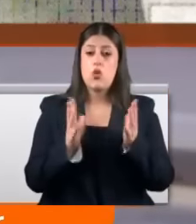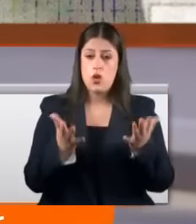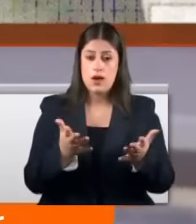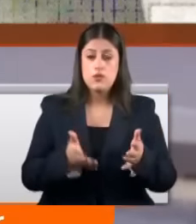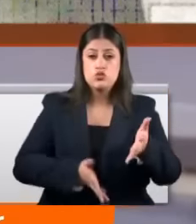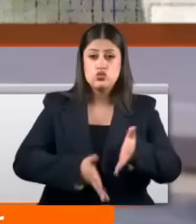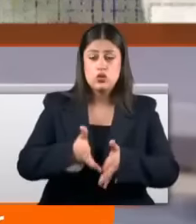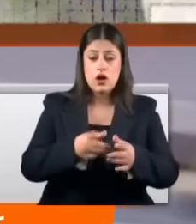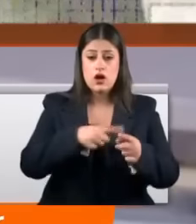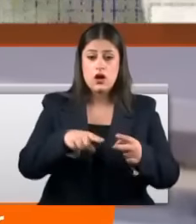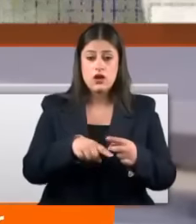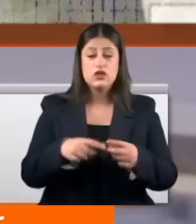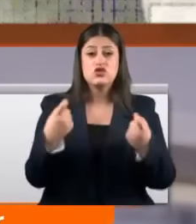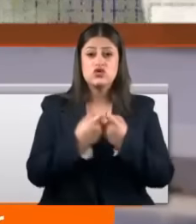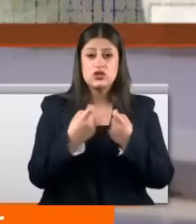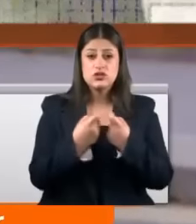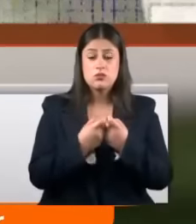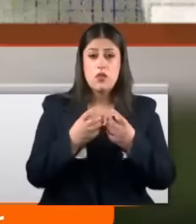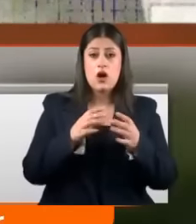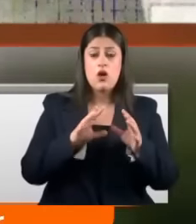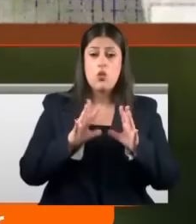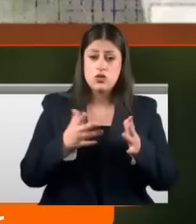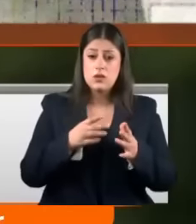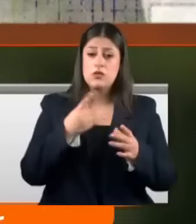Sokakların çatışmalara teslim olmasından endişe ediliyor.